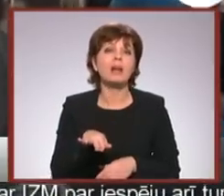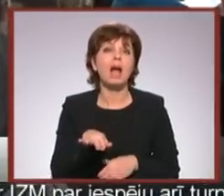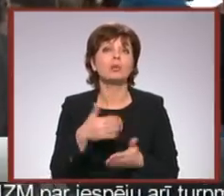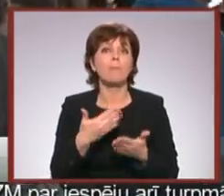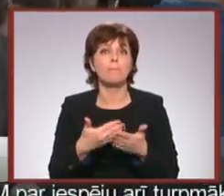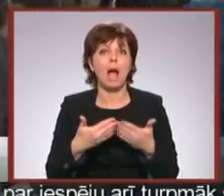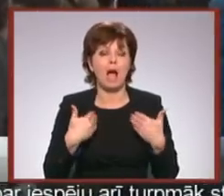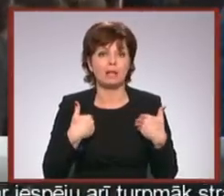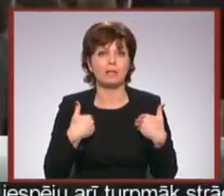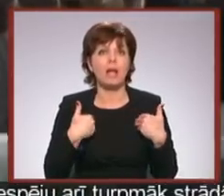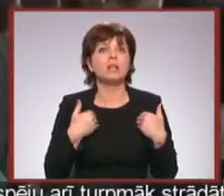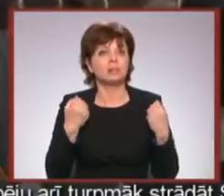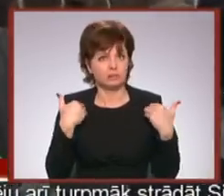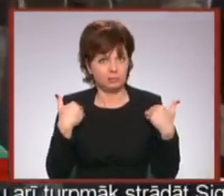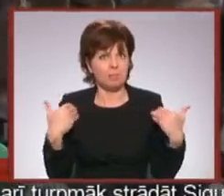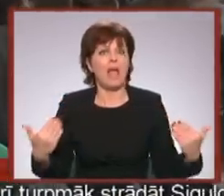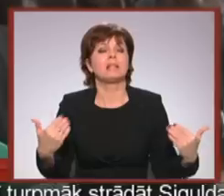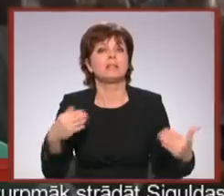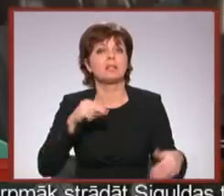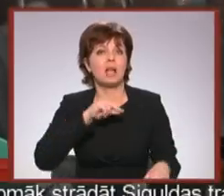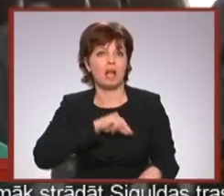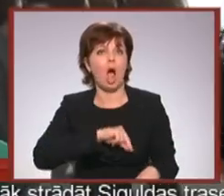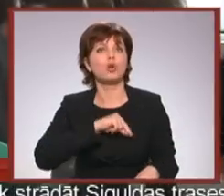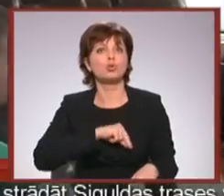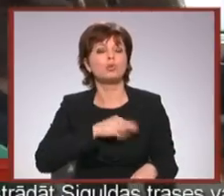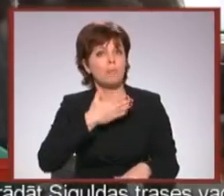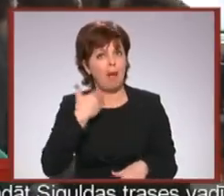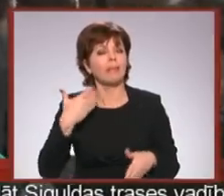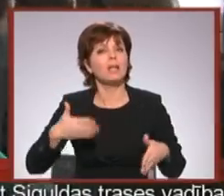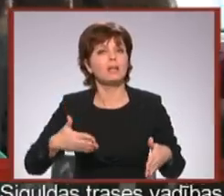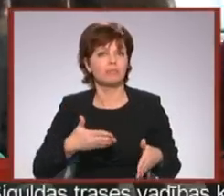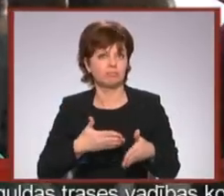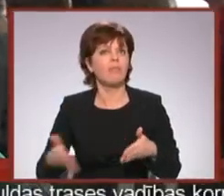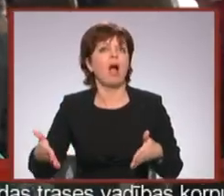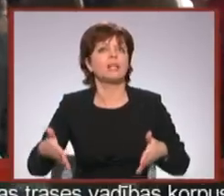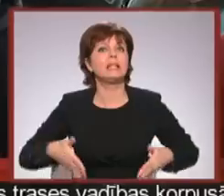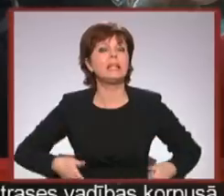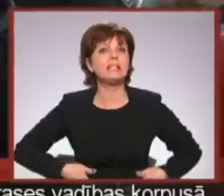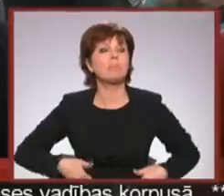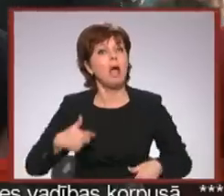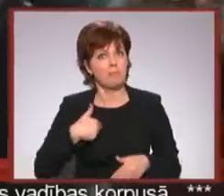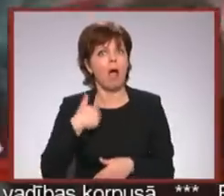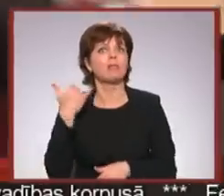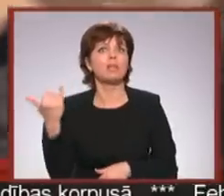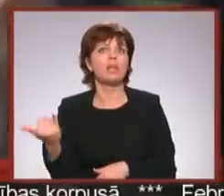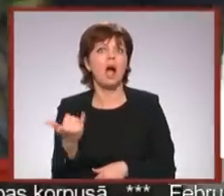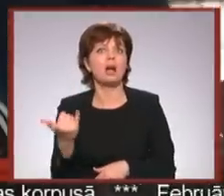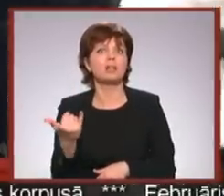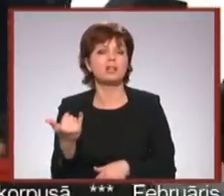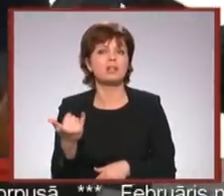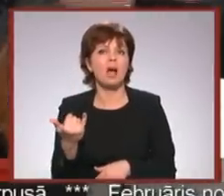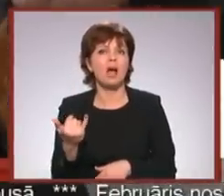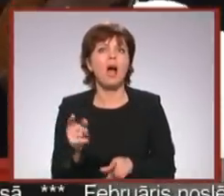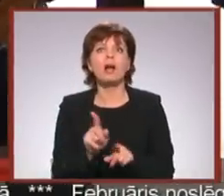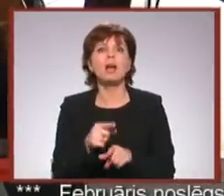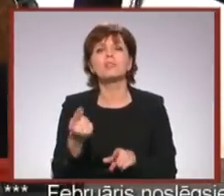ka man ir ļoti spēcīgs raksturs, un man patīk disciplīna, un jā, tas man ieinteresē. Piesaistā ieroči,